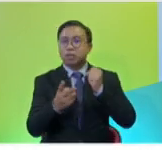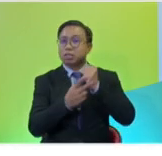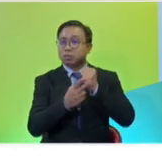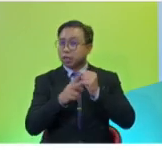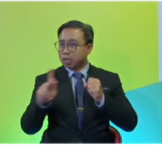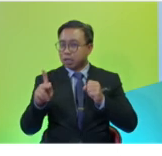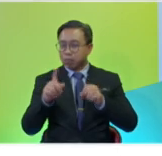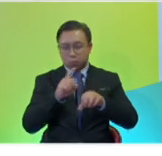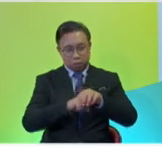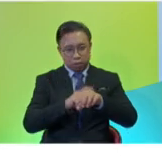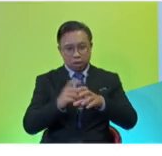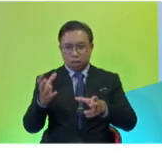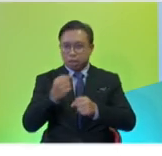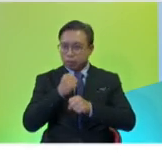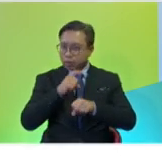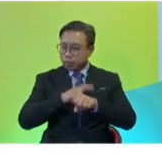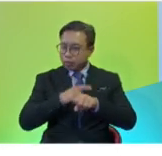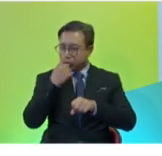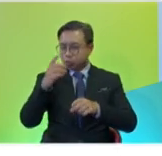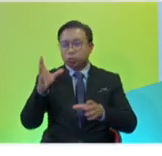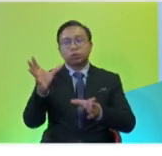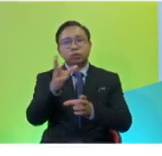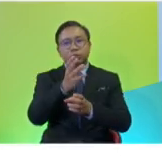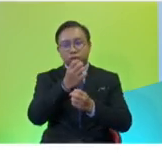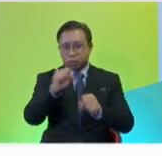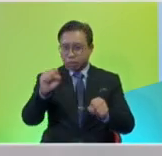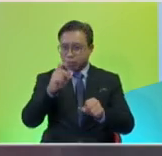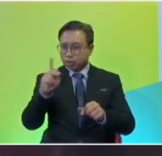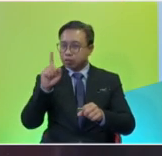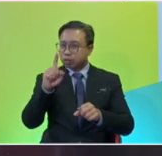mengambil masa untuk menyiapkan suatu tugas